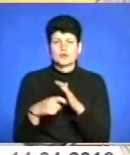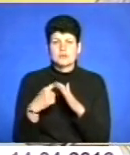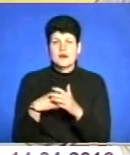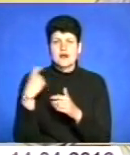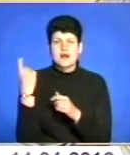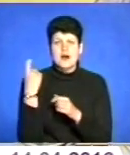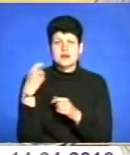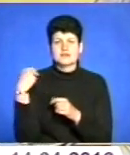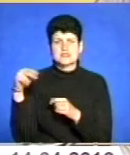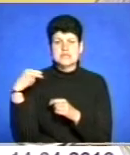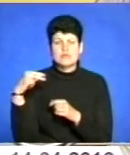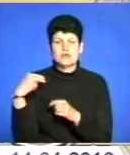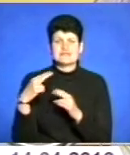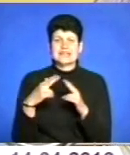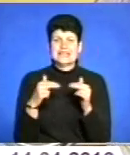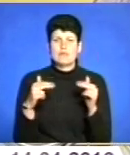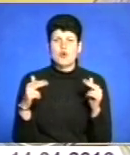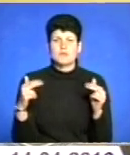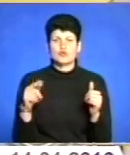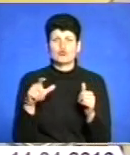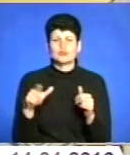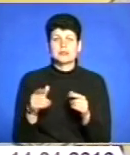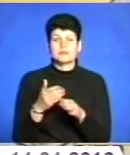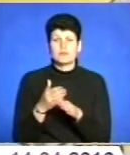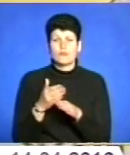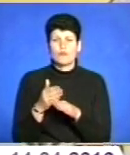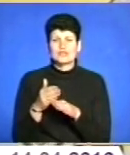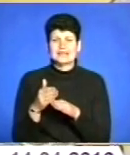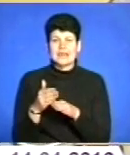Харківська, Запорізька, Дніпропетровська, люди потихеньку